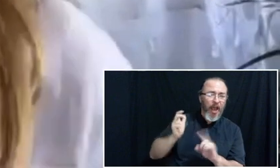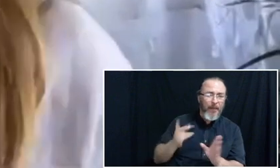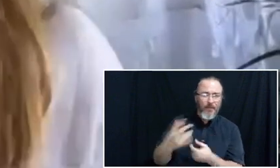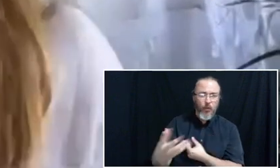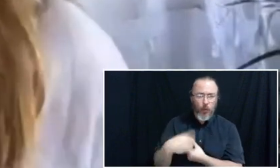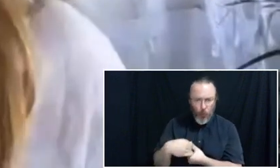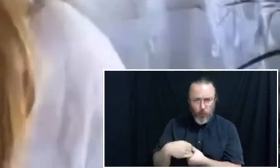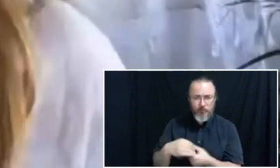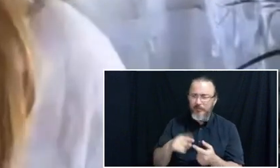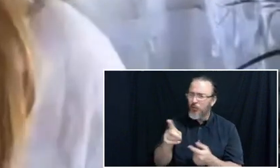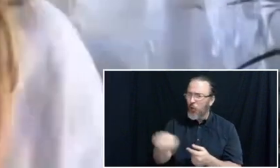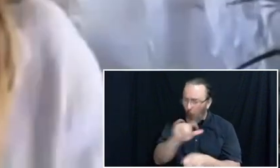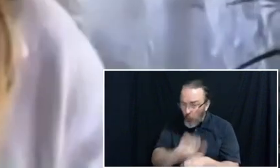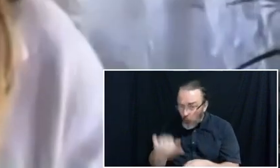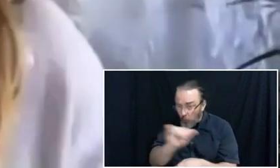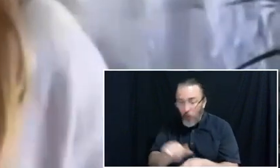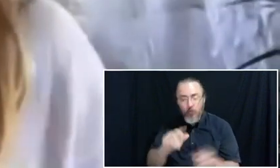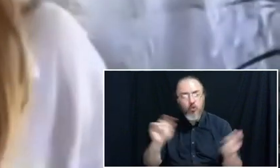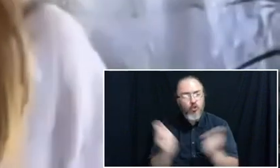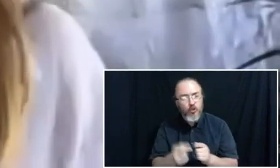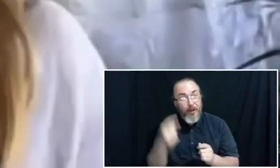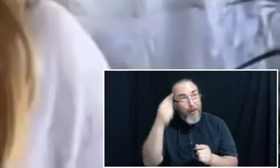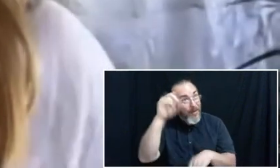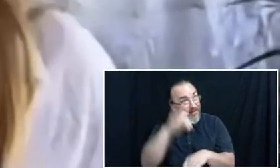sont de véritables champions de l'inclusion.